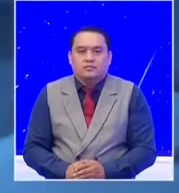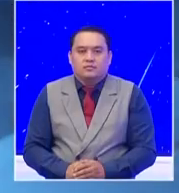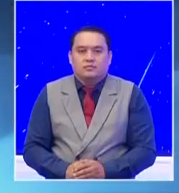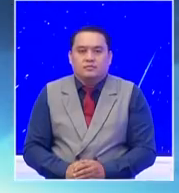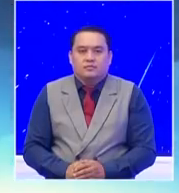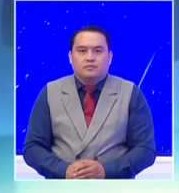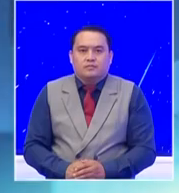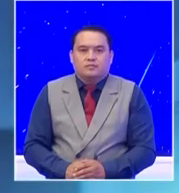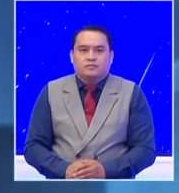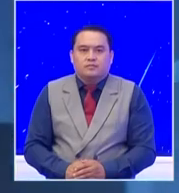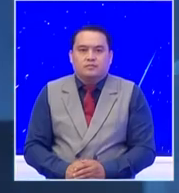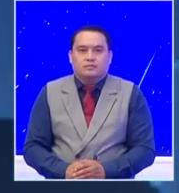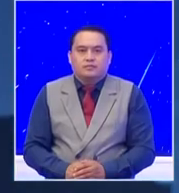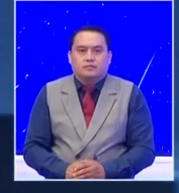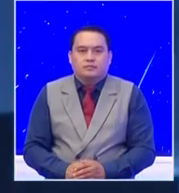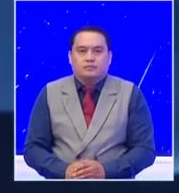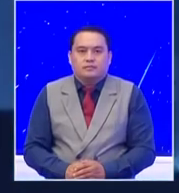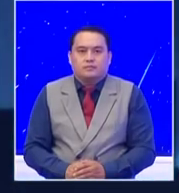Шенгенже, Мади Байбосанов, телеканал ЖТСУ.